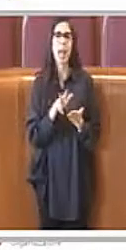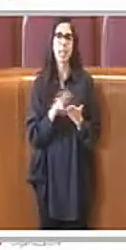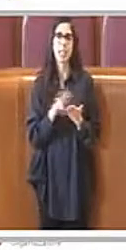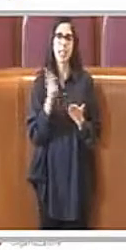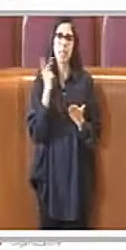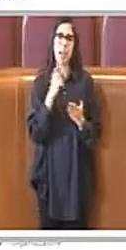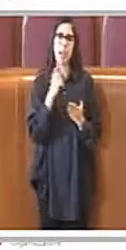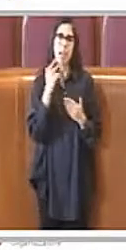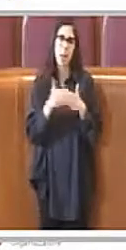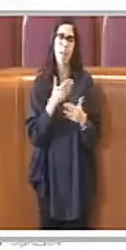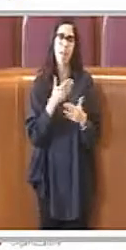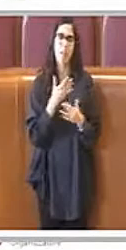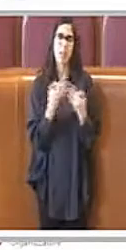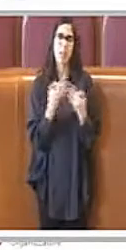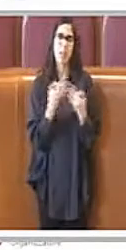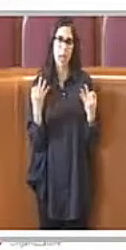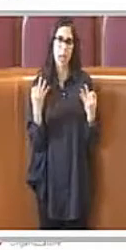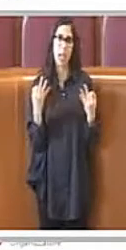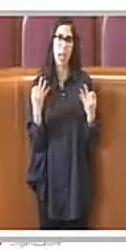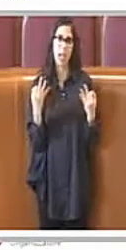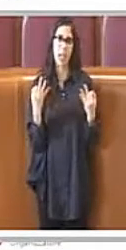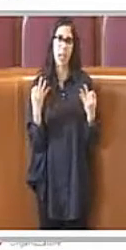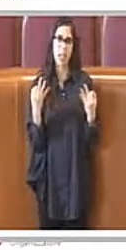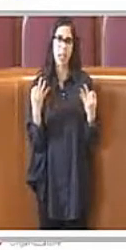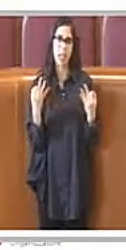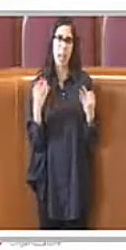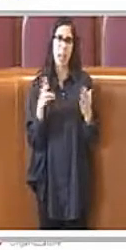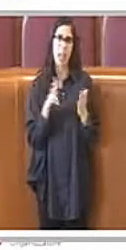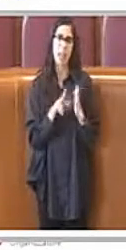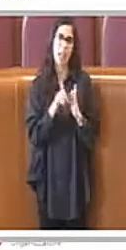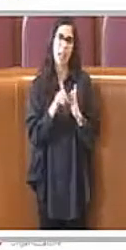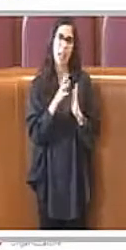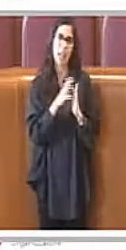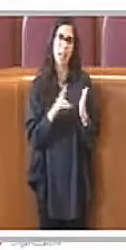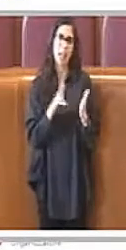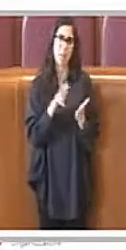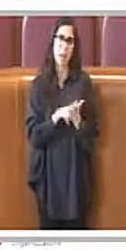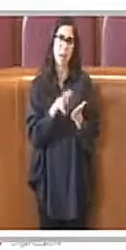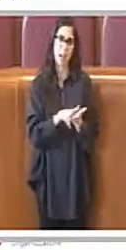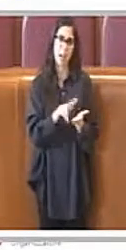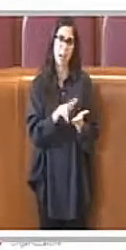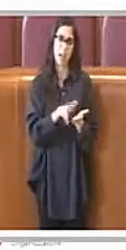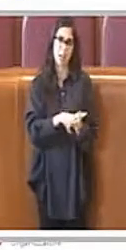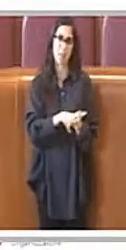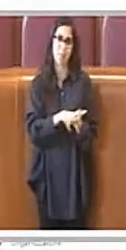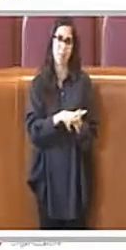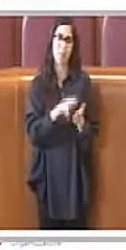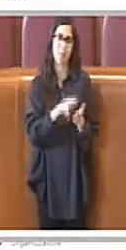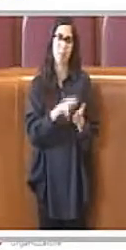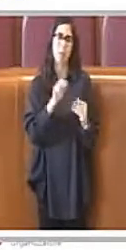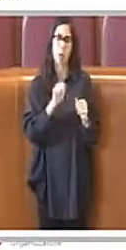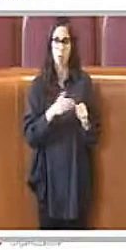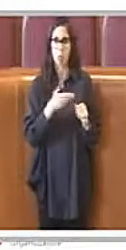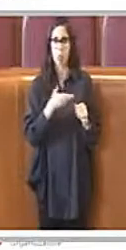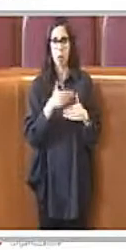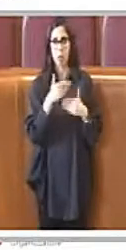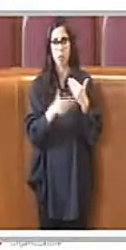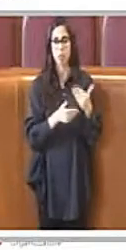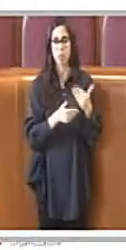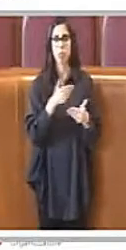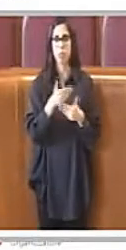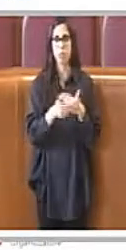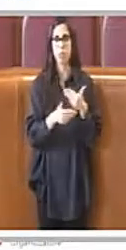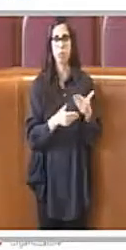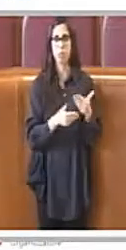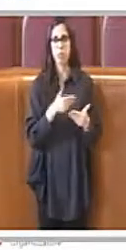andamento dell'iter, dei vari iter deliberativi che potranno comunque svolgersi insomma